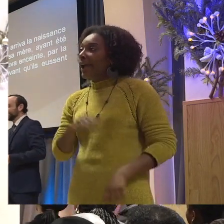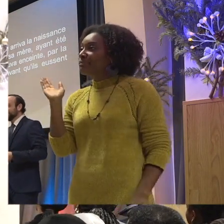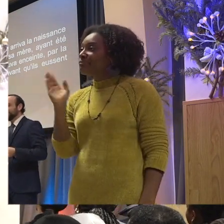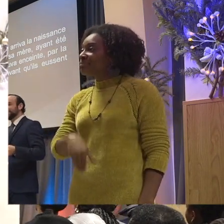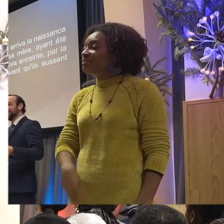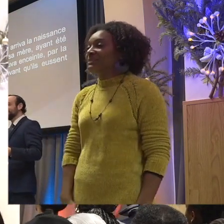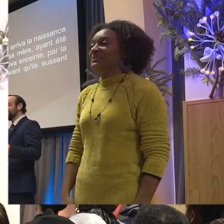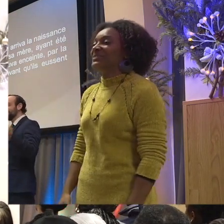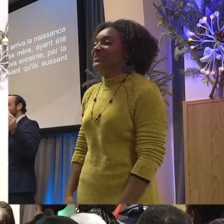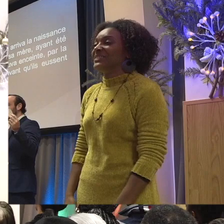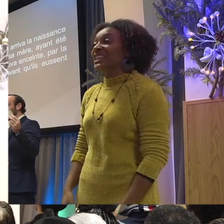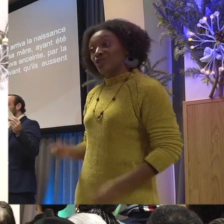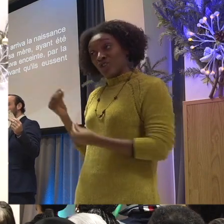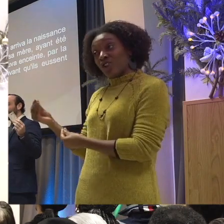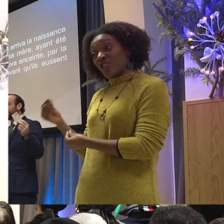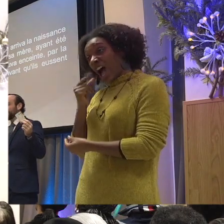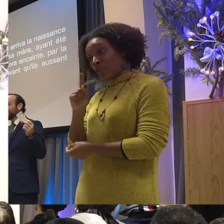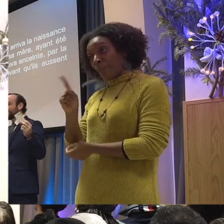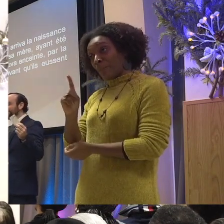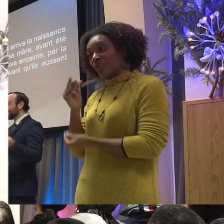Exactement, Fabien, c'est universel. Est-ce que je la donne à Fabien ou pas?